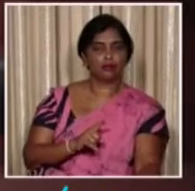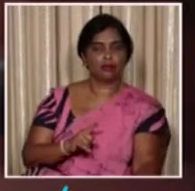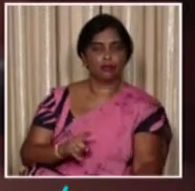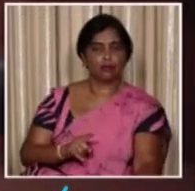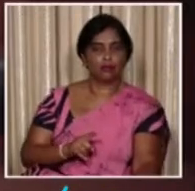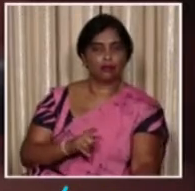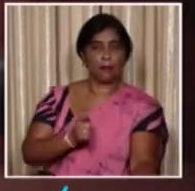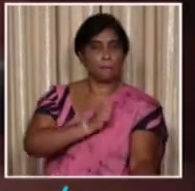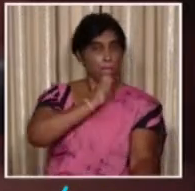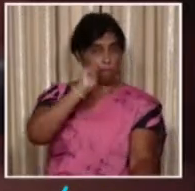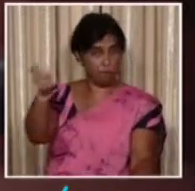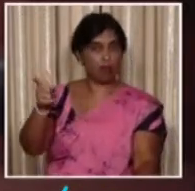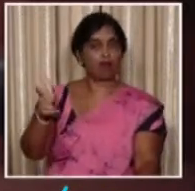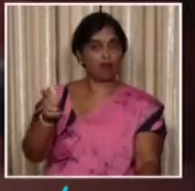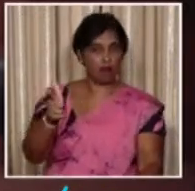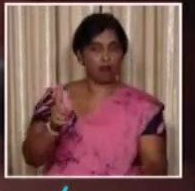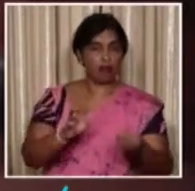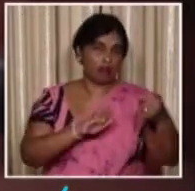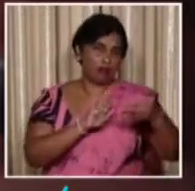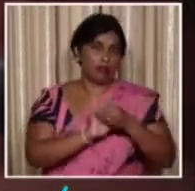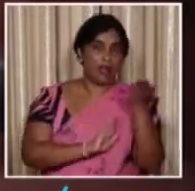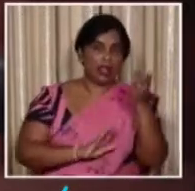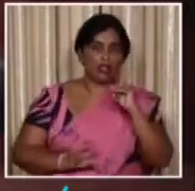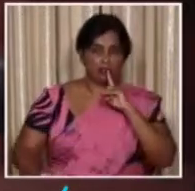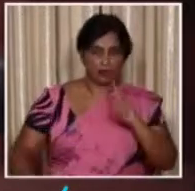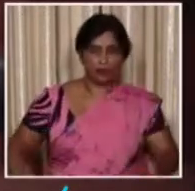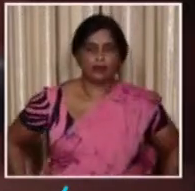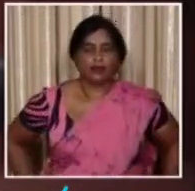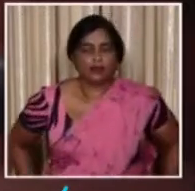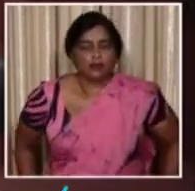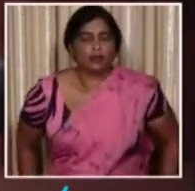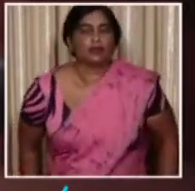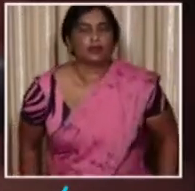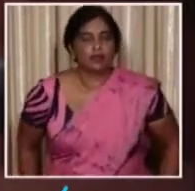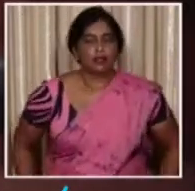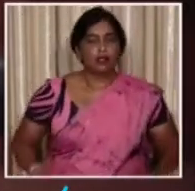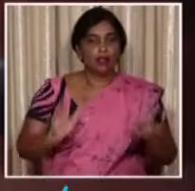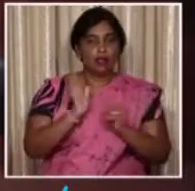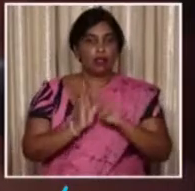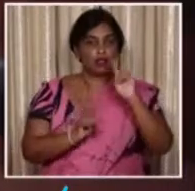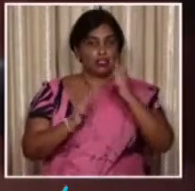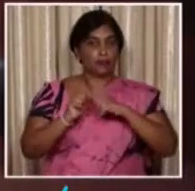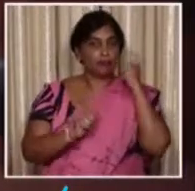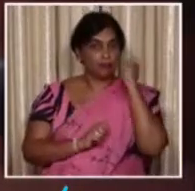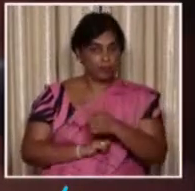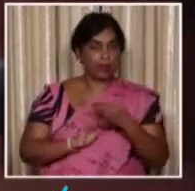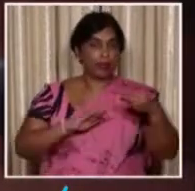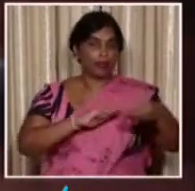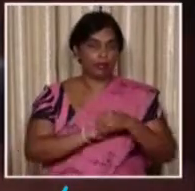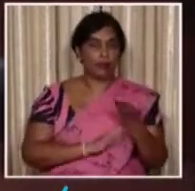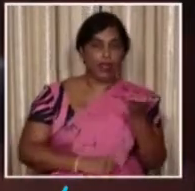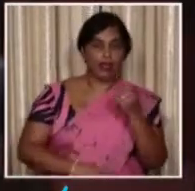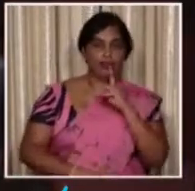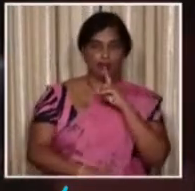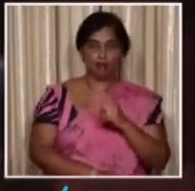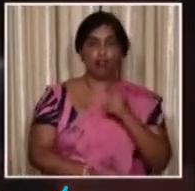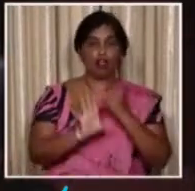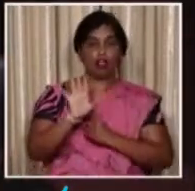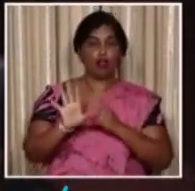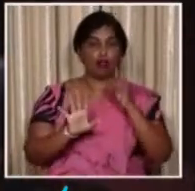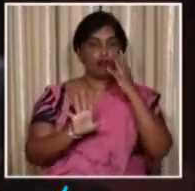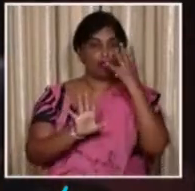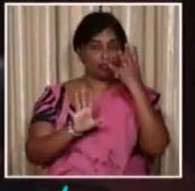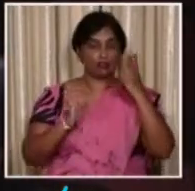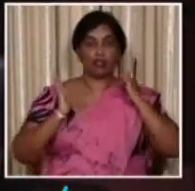दडयक् नियम करा कप्पम मिल्ली मे वरदट लक्ष विस्सक वंदियक् नियम करा कप्पम मिल्ली मे वरदट अवुरुदु हतरकट